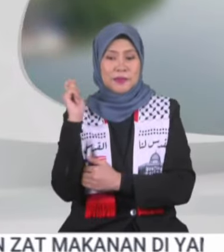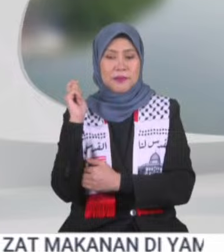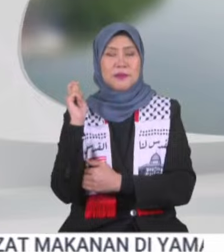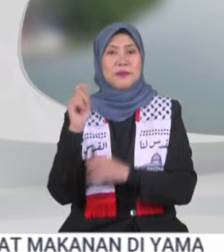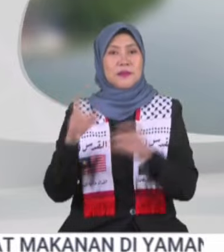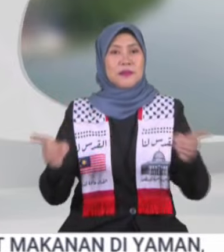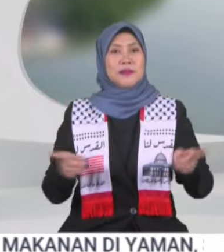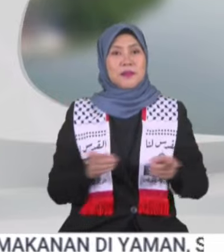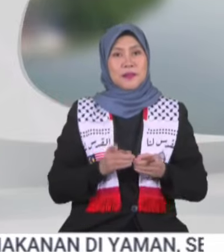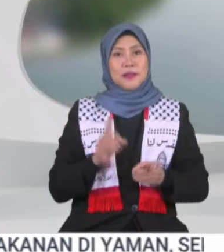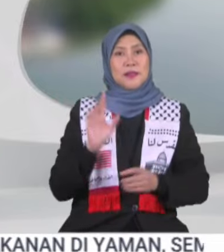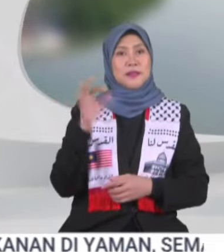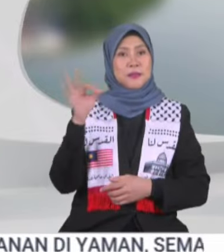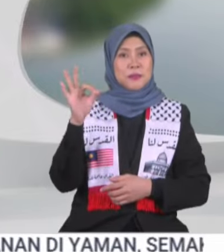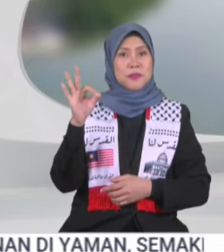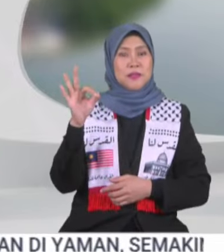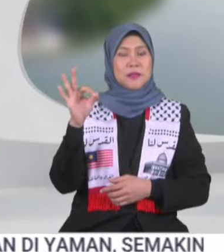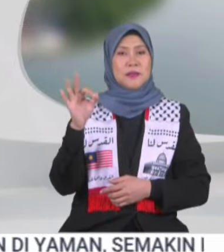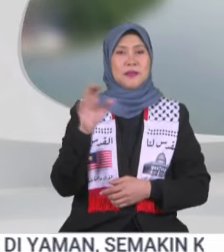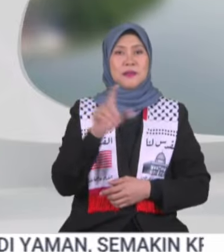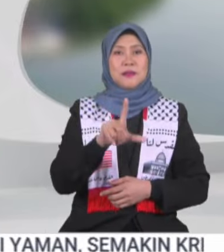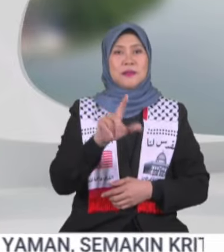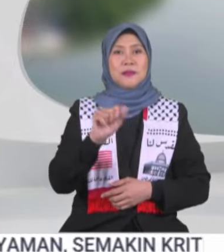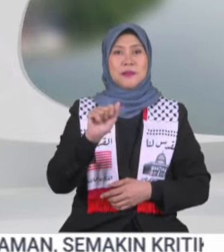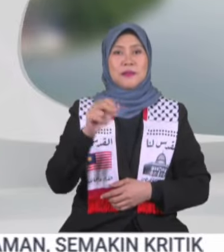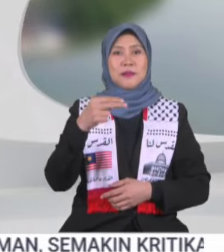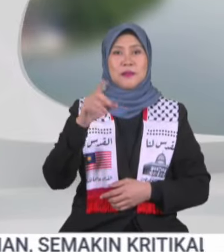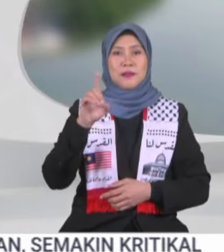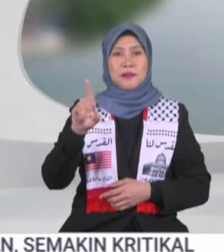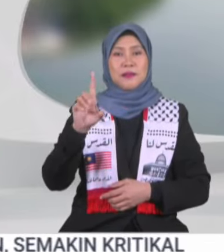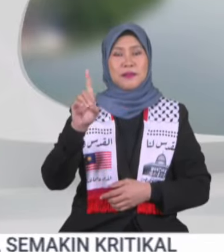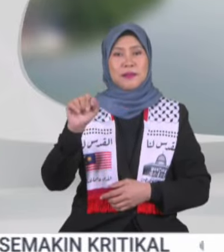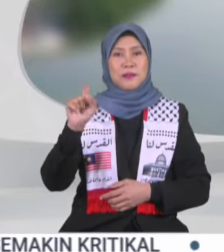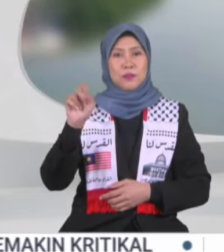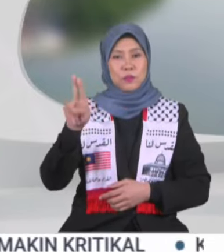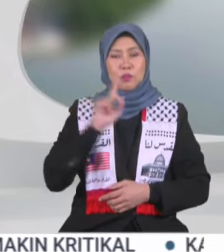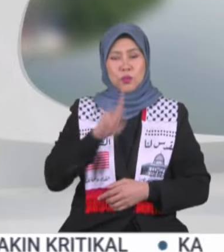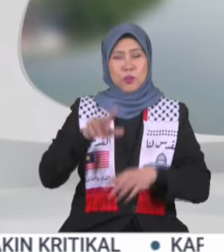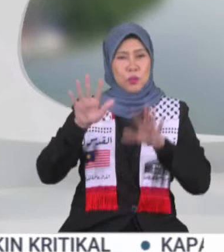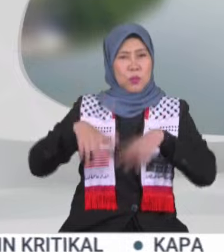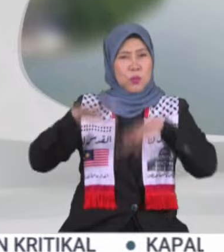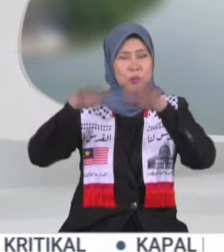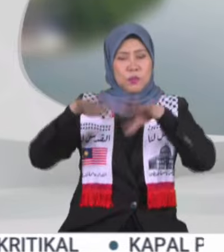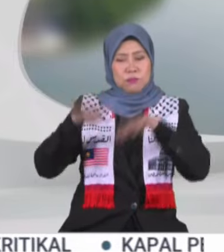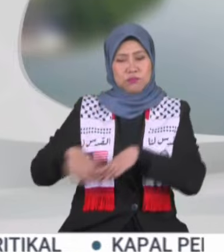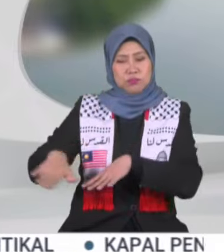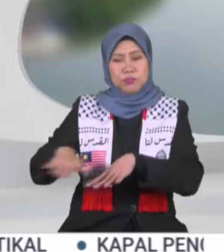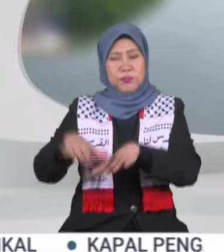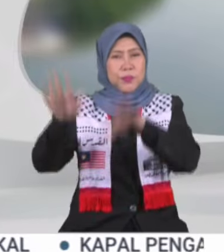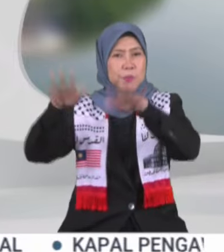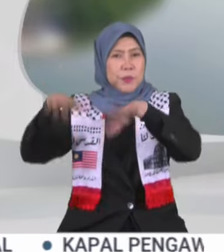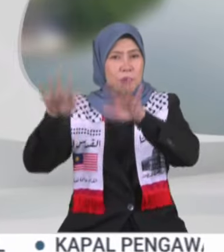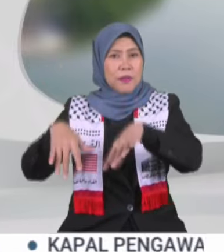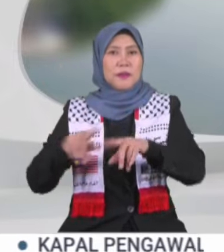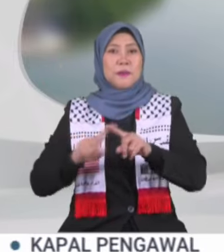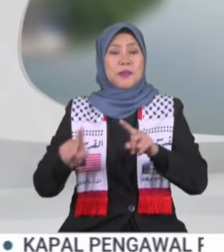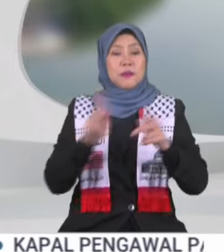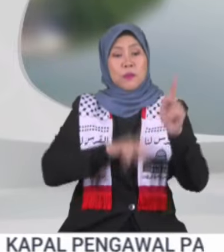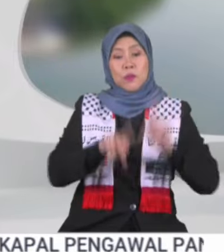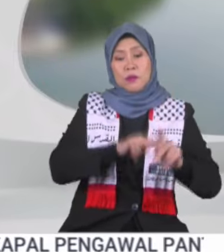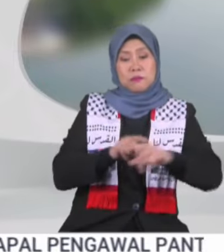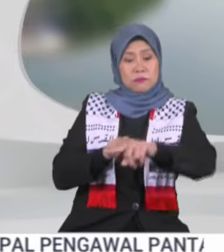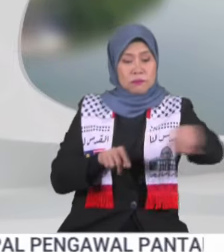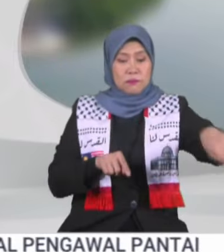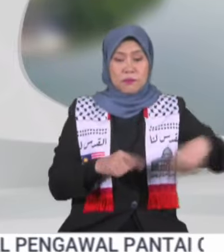merupakan daerah ke-19 iaitu lahdatu walaupun hujan tidak melunturkan semangat warga lahdatu menantikan